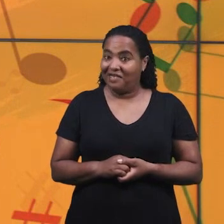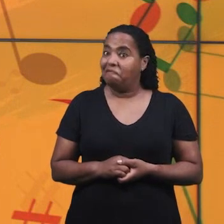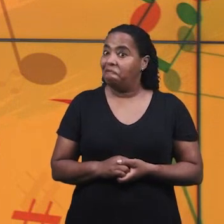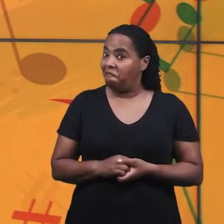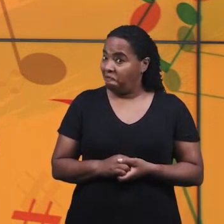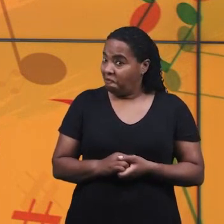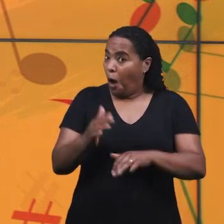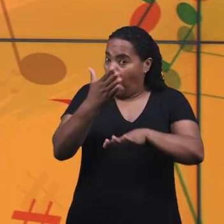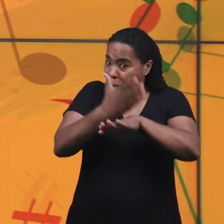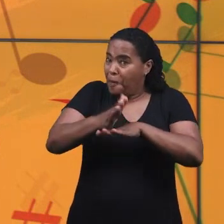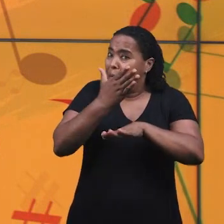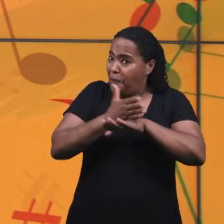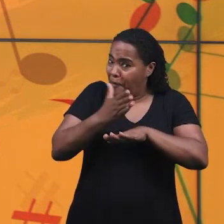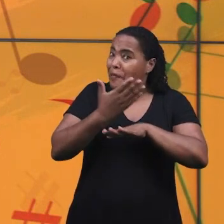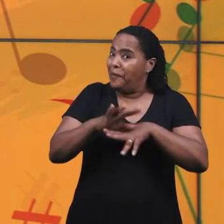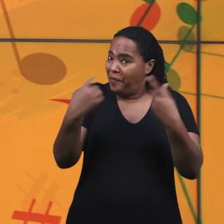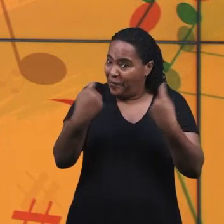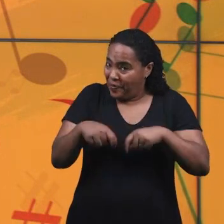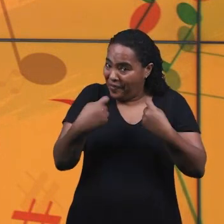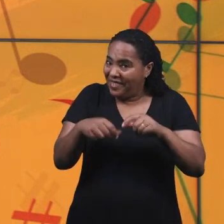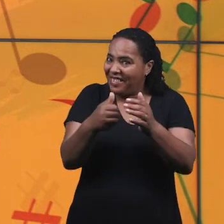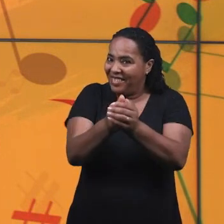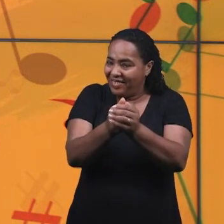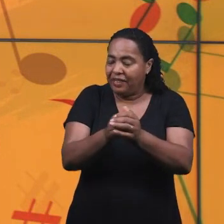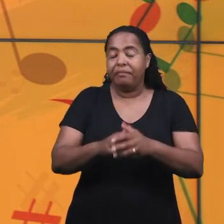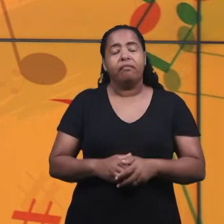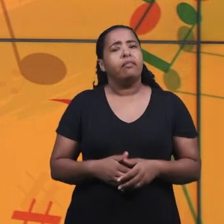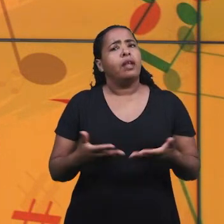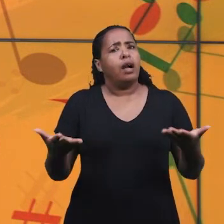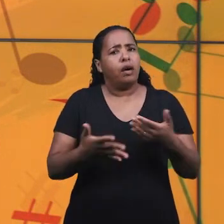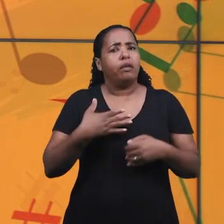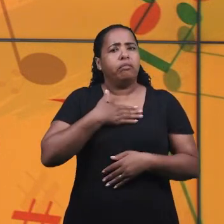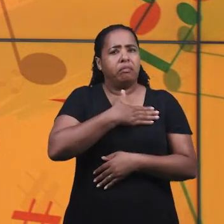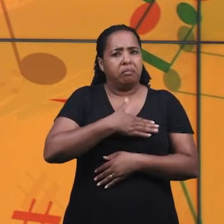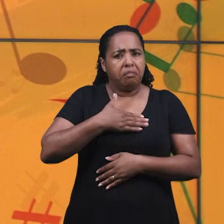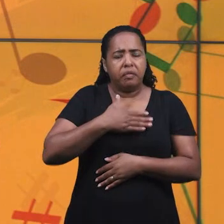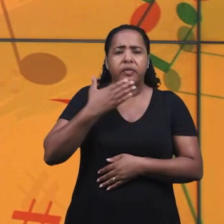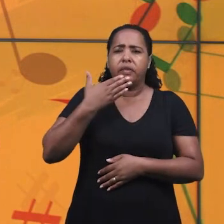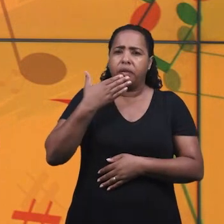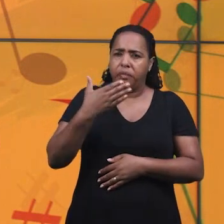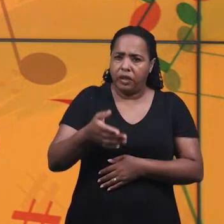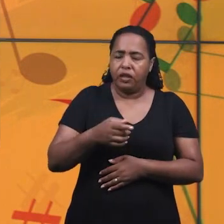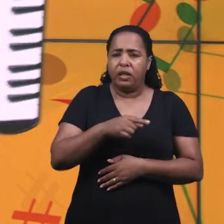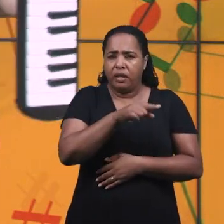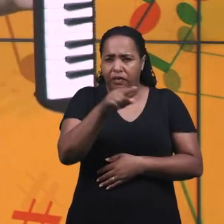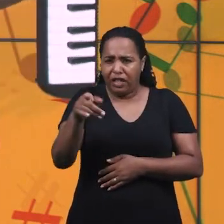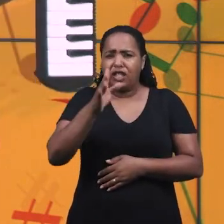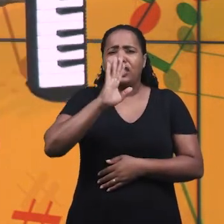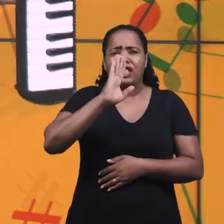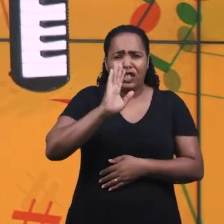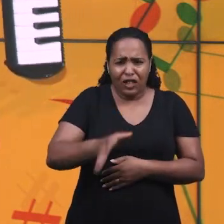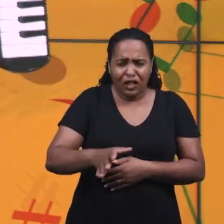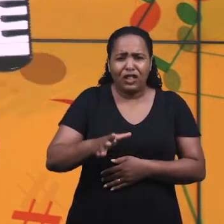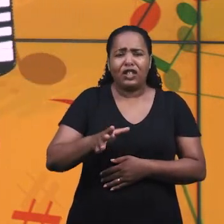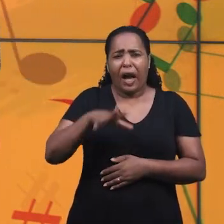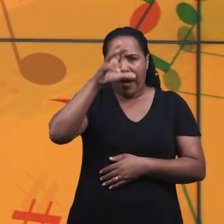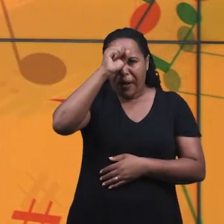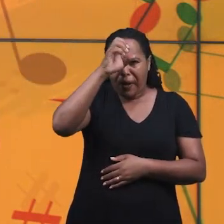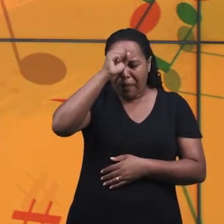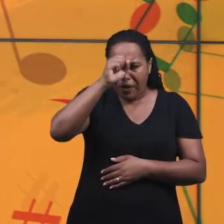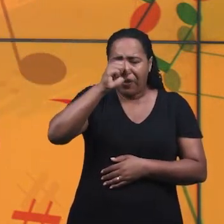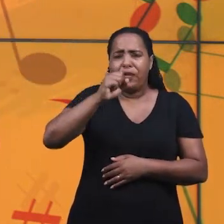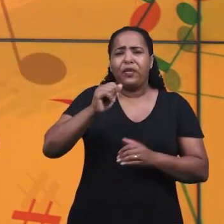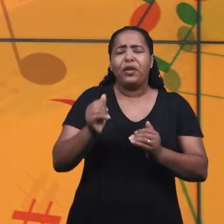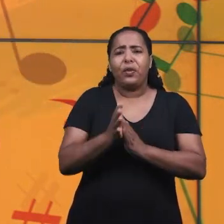Nous allons nous entraîner beaucoup. Amen. Maintenant, j'aimerais vous demander, pour ceux qui sont déjà en train de jouer cette